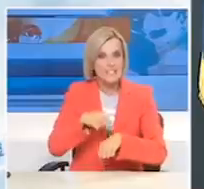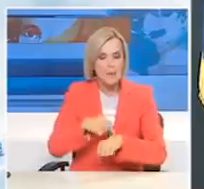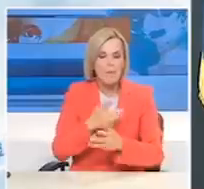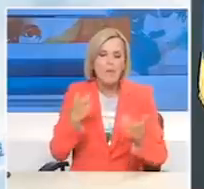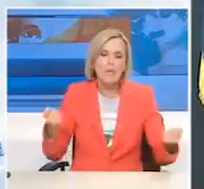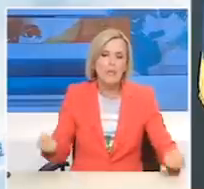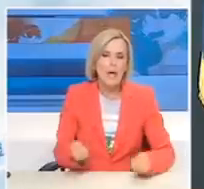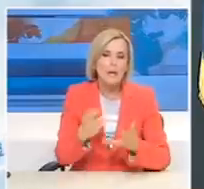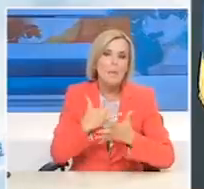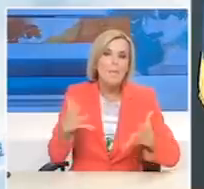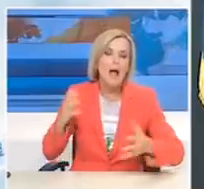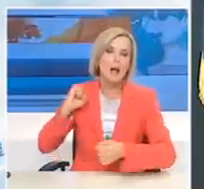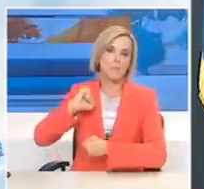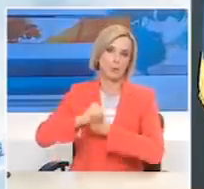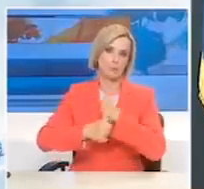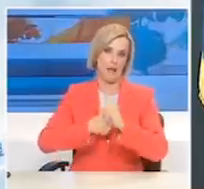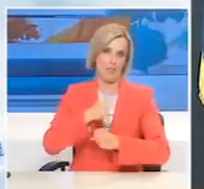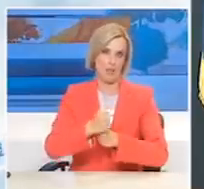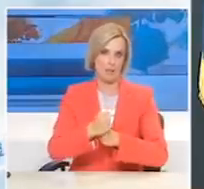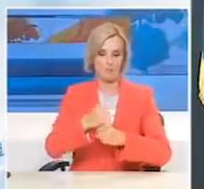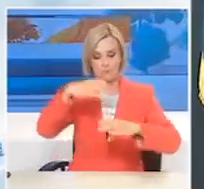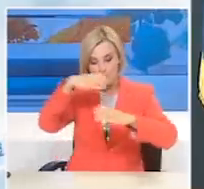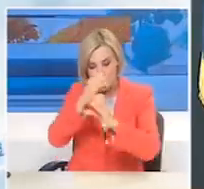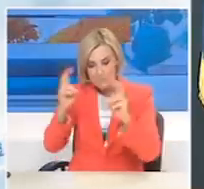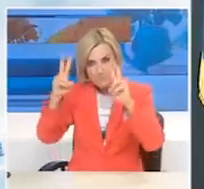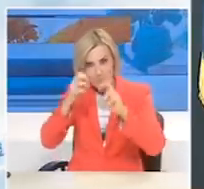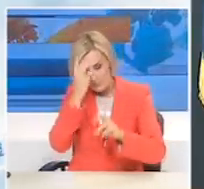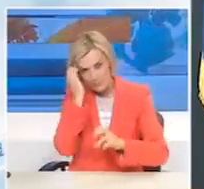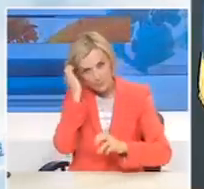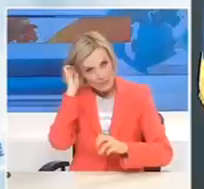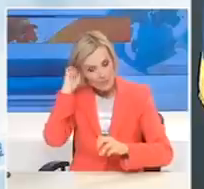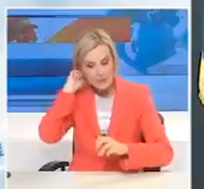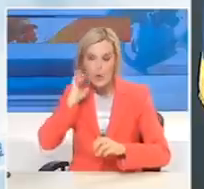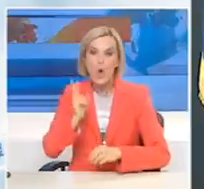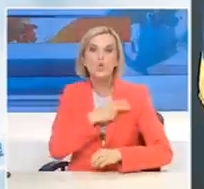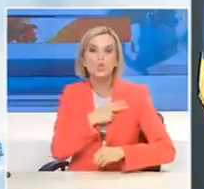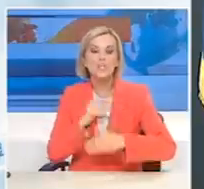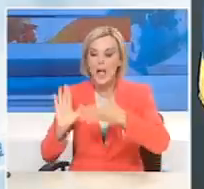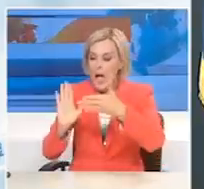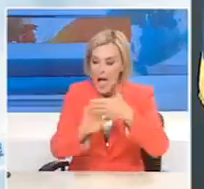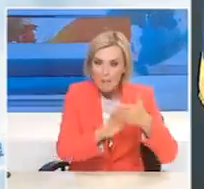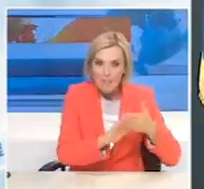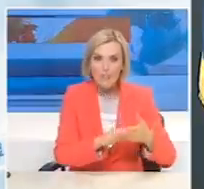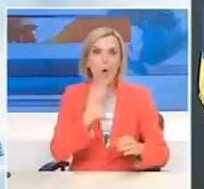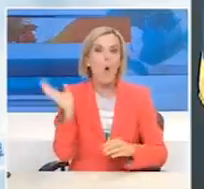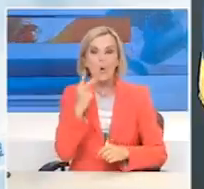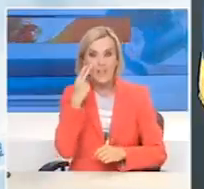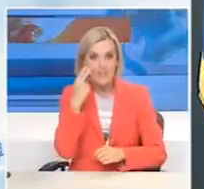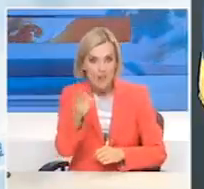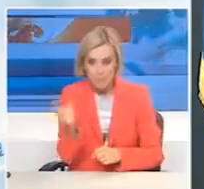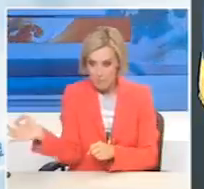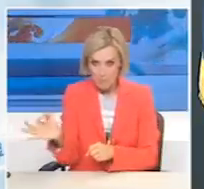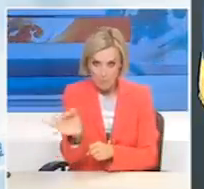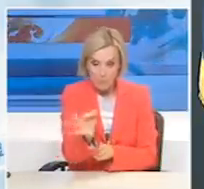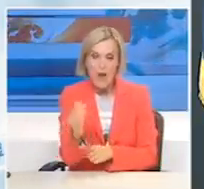προσπάθεια. Ο εργαστηριακός έλεγχος και η κατά το δυνατόν καλύτερη χνηλάτηση των επαφών, η απομόνωση των ασθενών και η